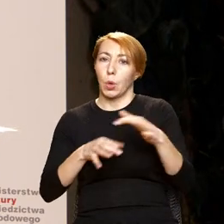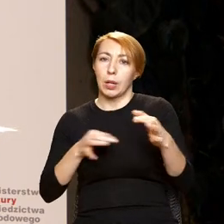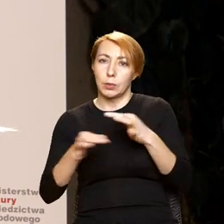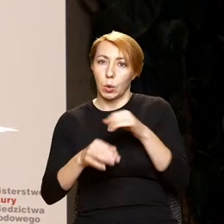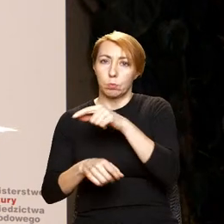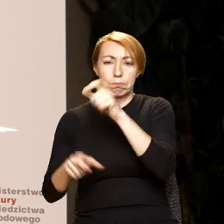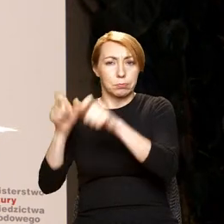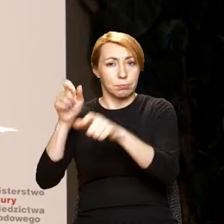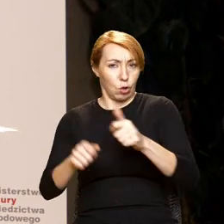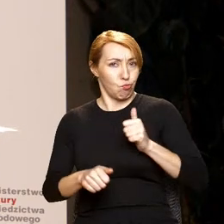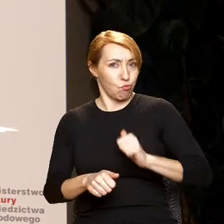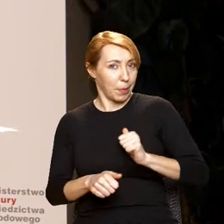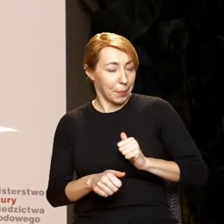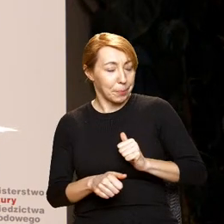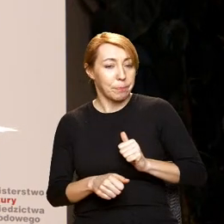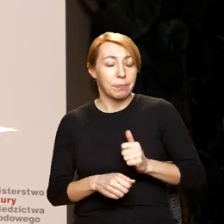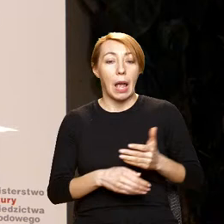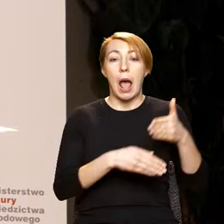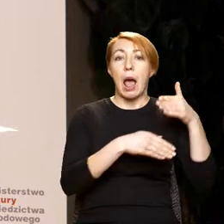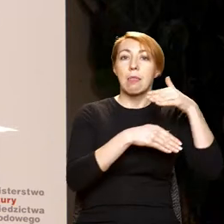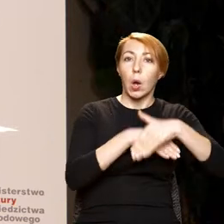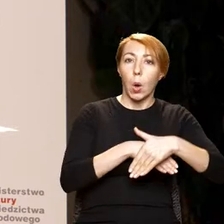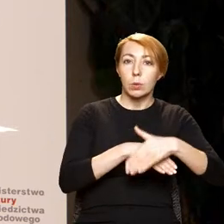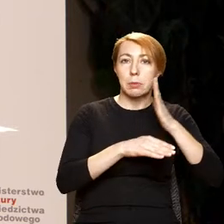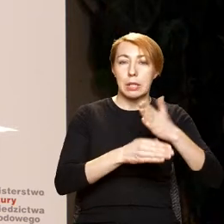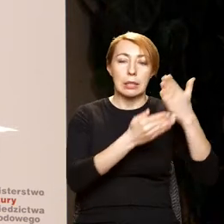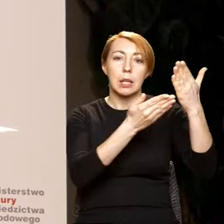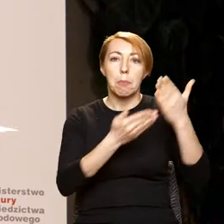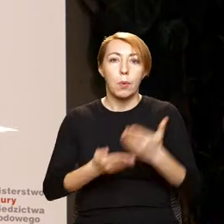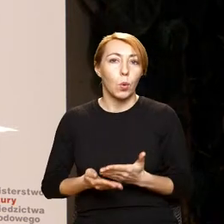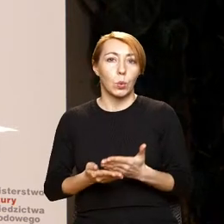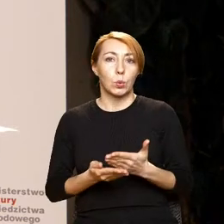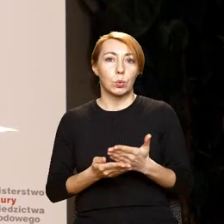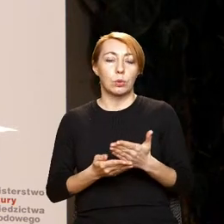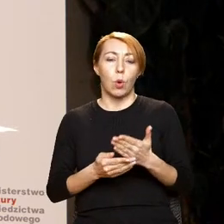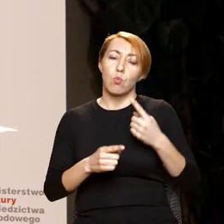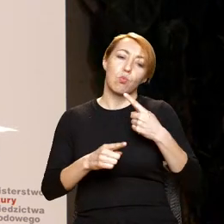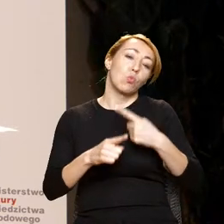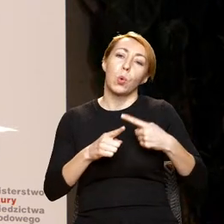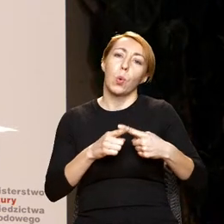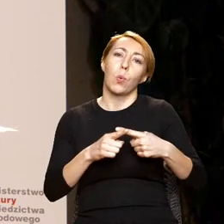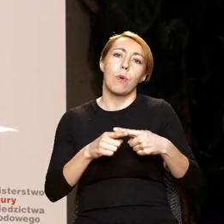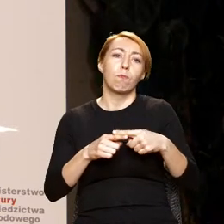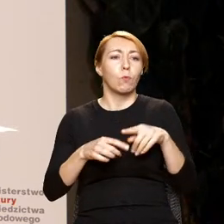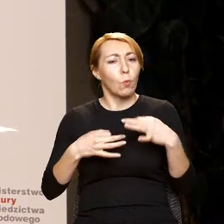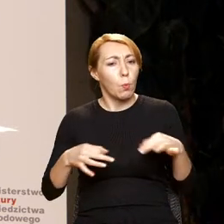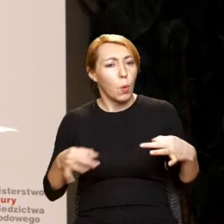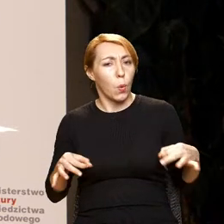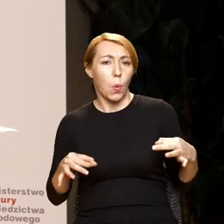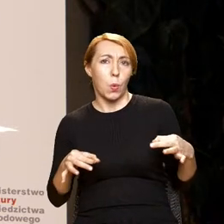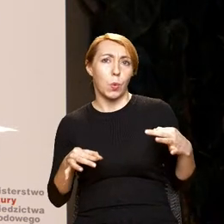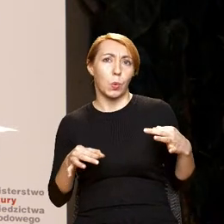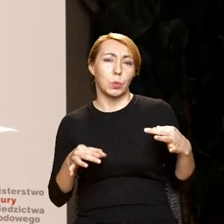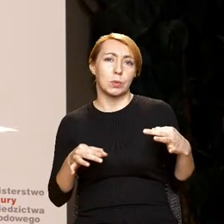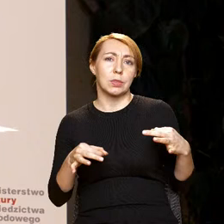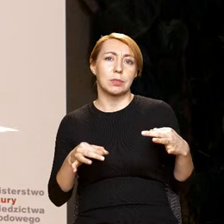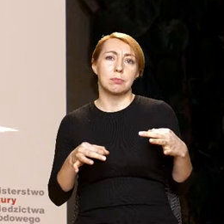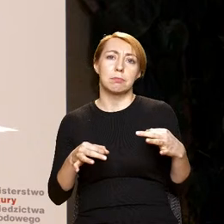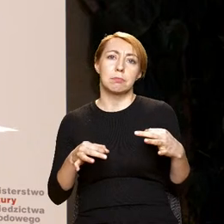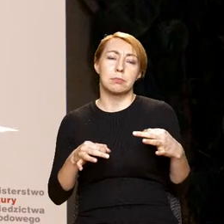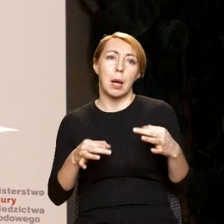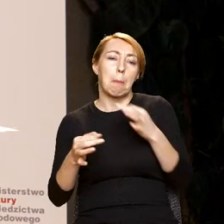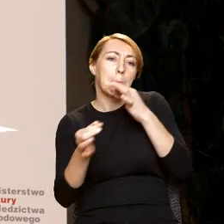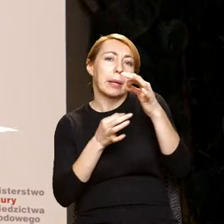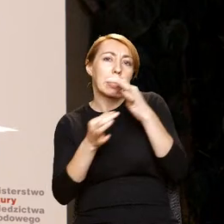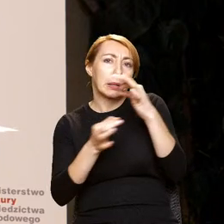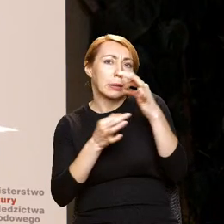Więc, a potem na koniec zaprosimy już na taką trochę może luźniejszą, nietradycyjną formułę pytań